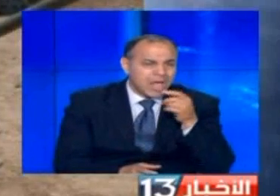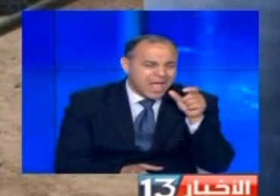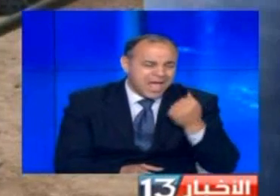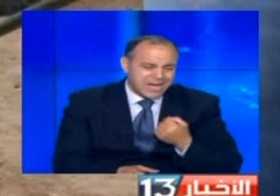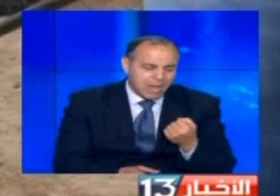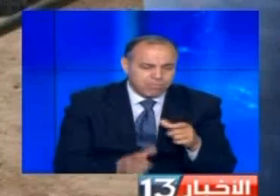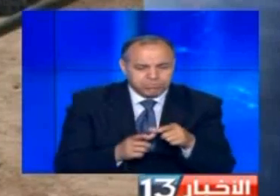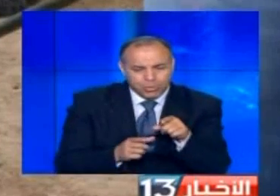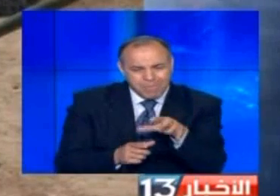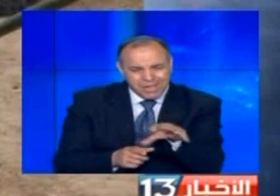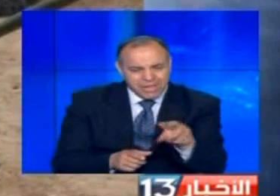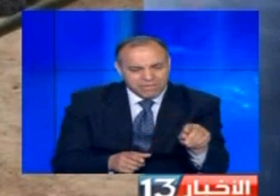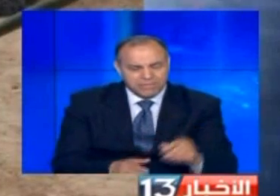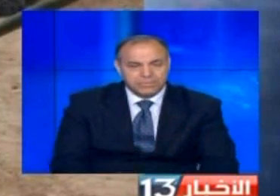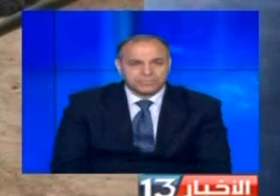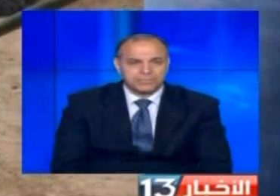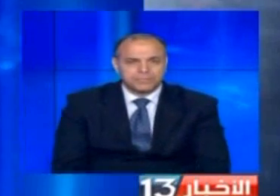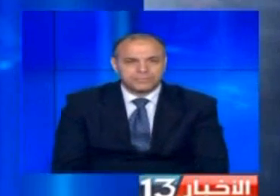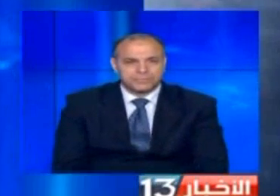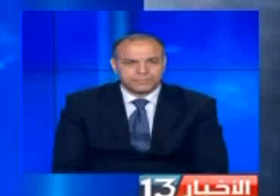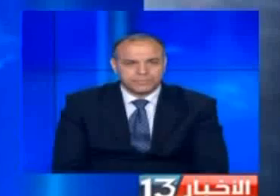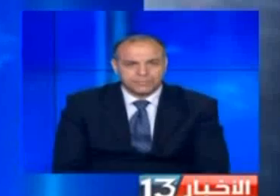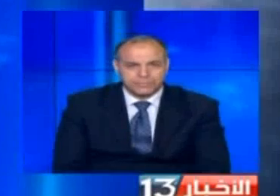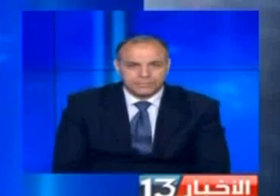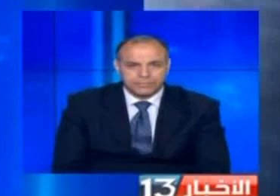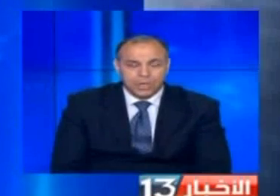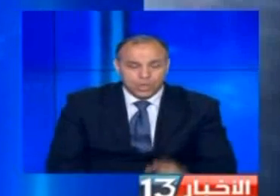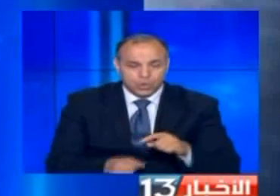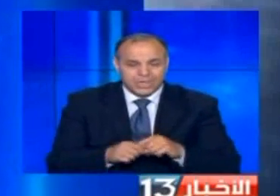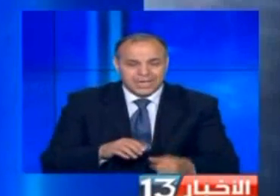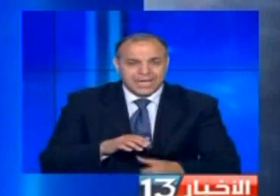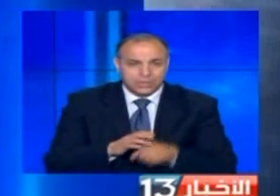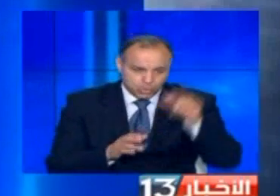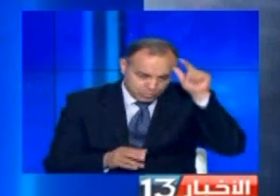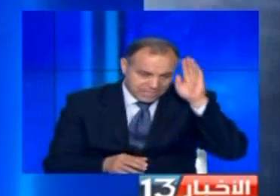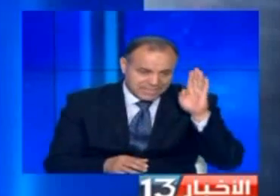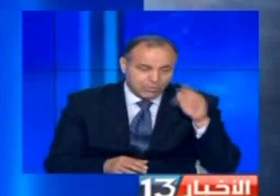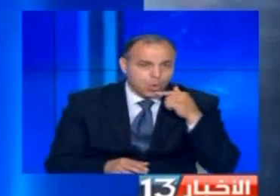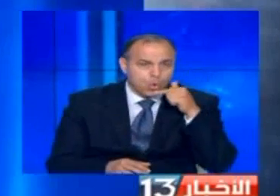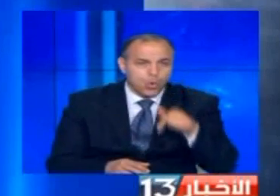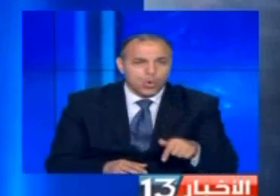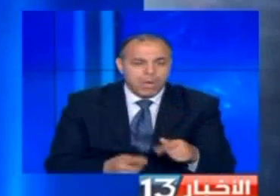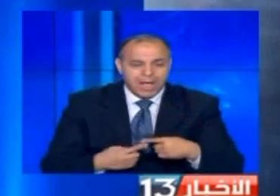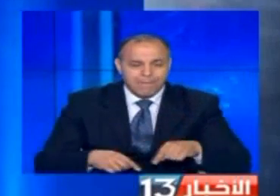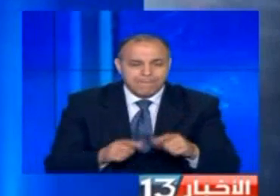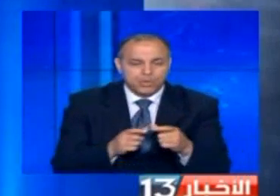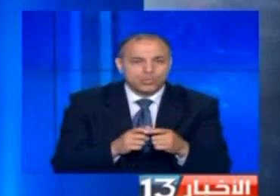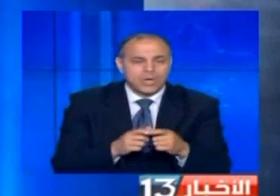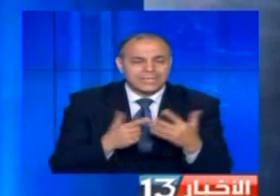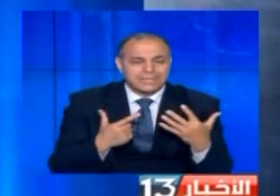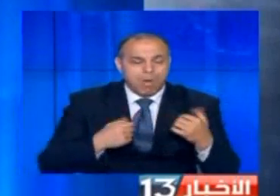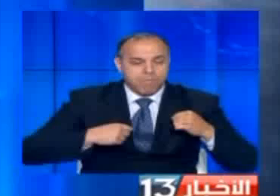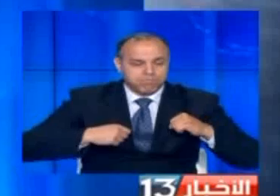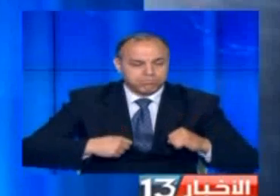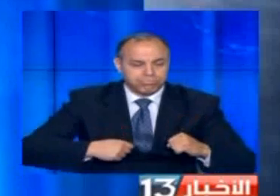وتنظيم في المكان المستهدف يشارك رئيس الجمهوريه الباجيه قيد السبسي اليوم في قمه مجموعه الدول السبعه